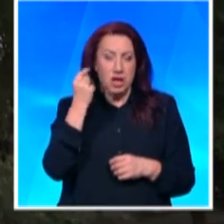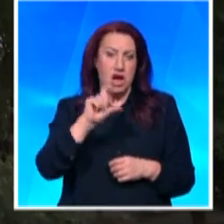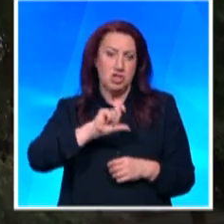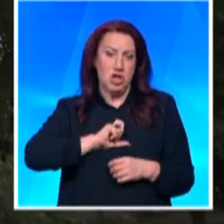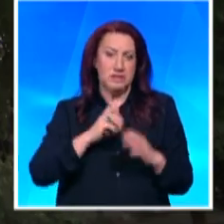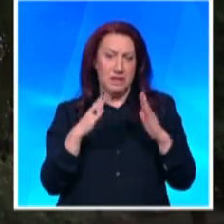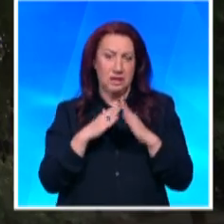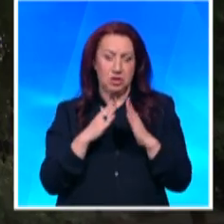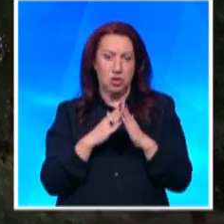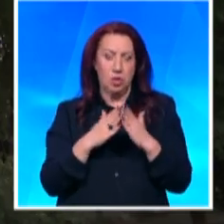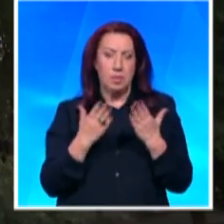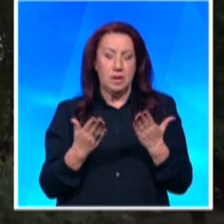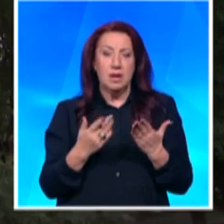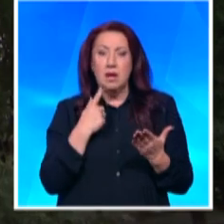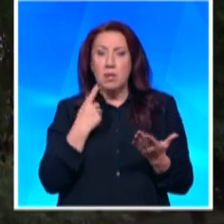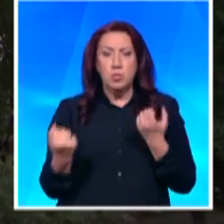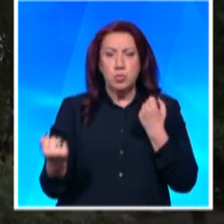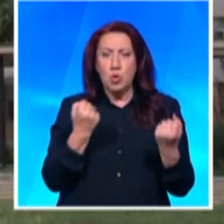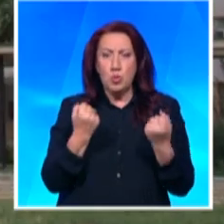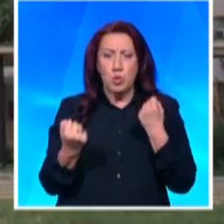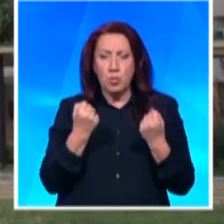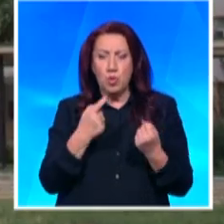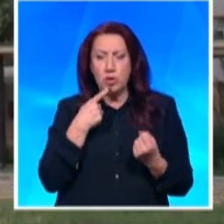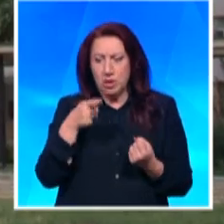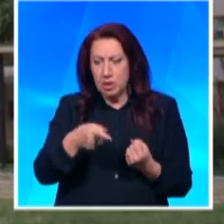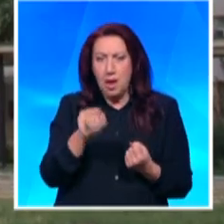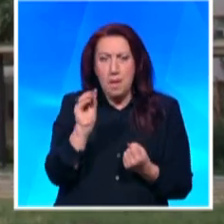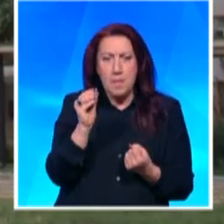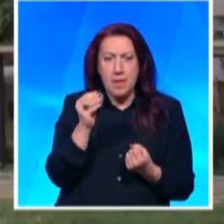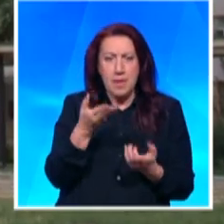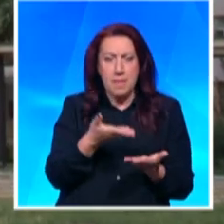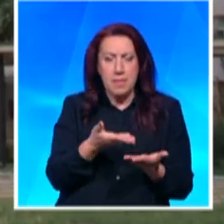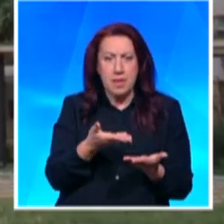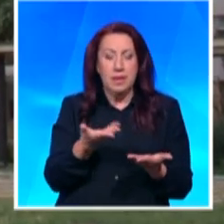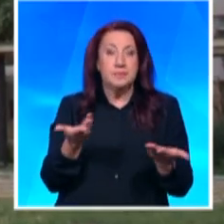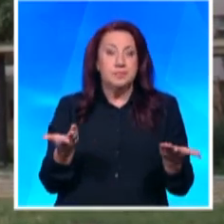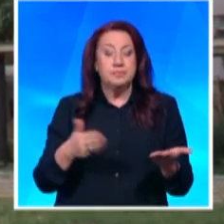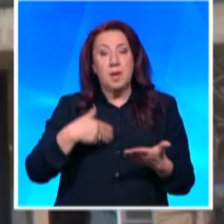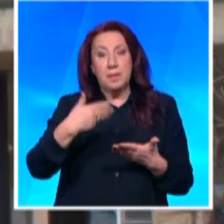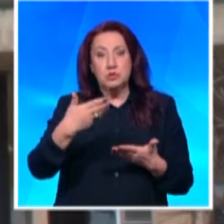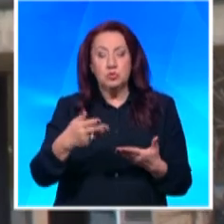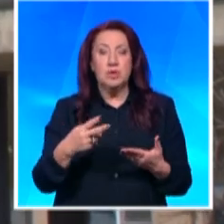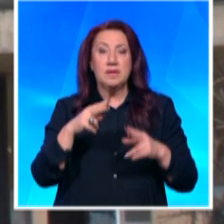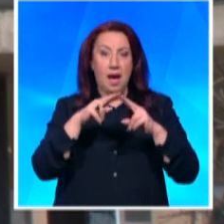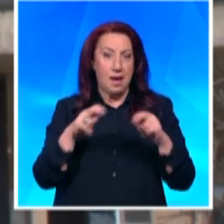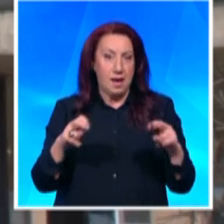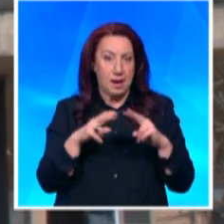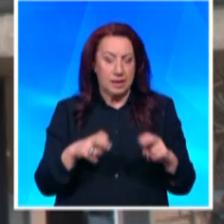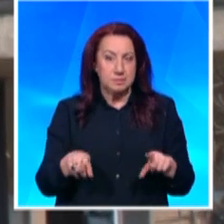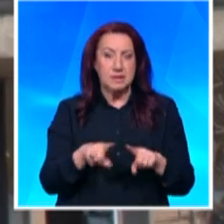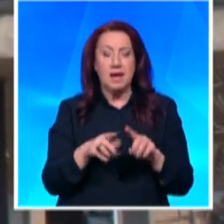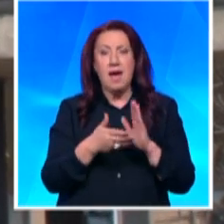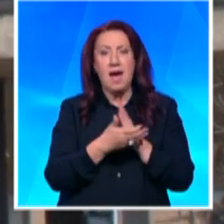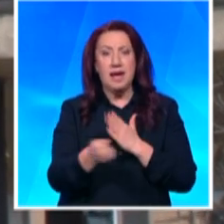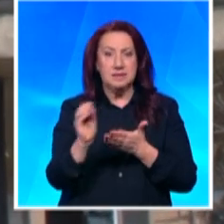града е нанесена средна телесна повреда на 4-месечното бебе. Предстоят разпити на свидетели и експертизи. Образувано е